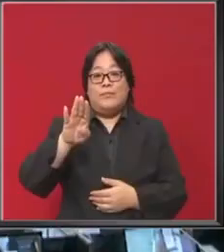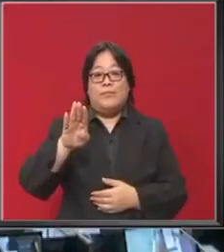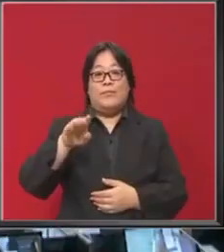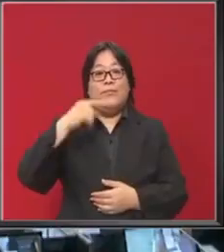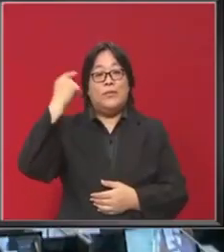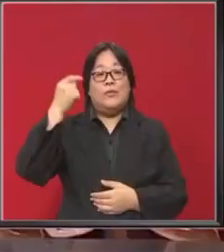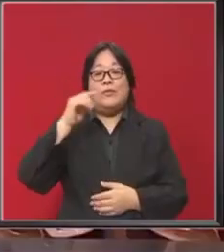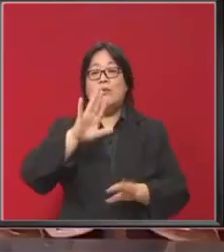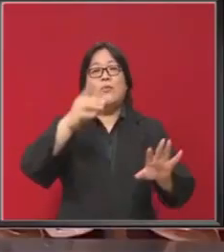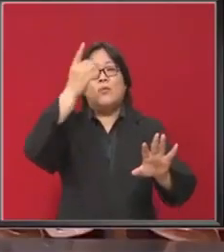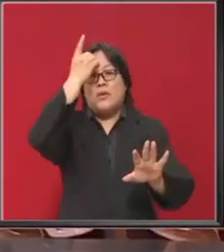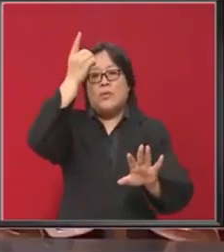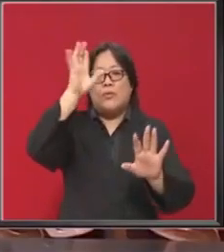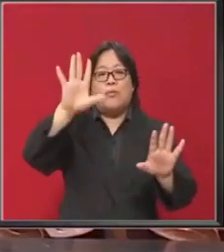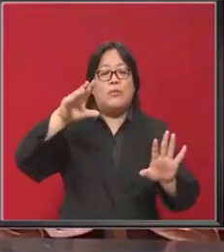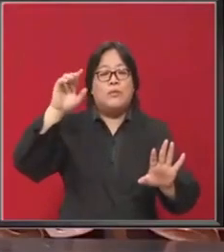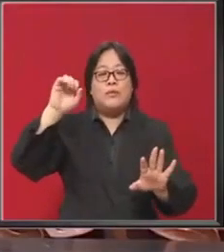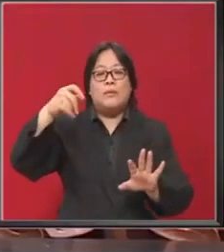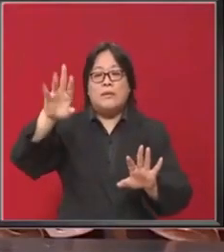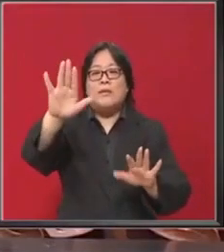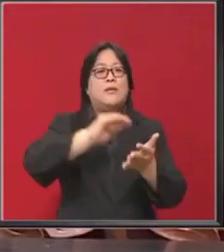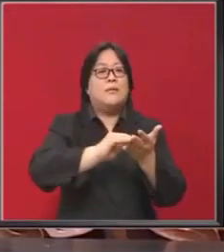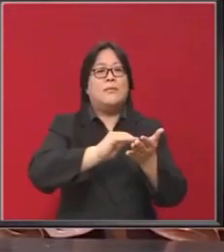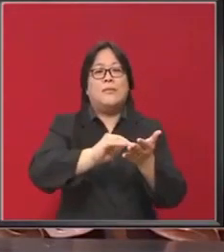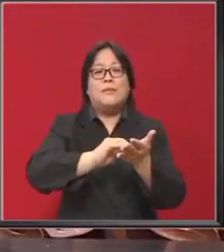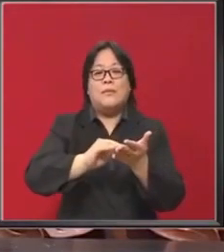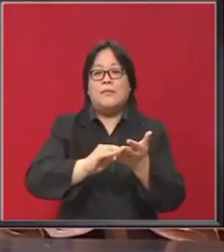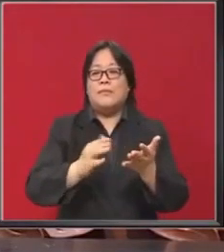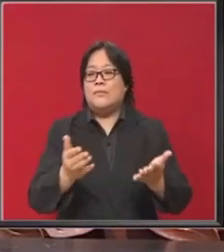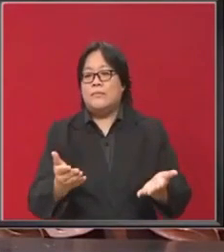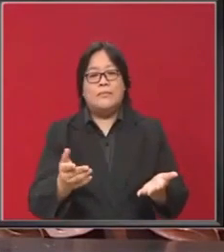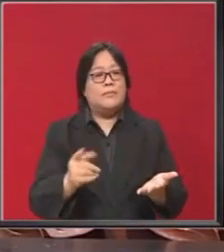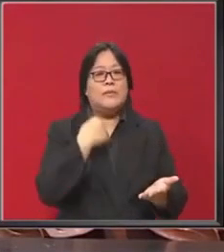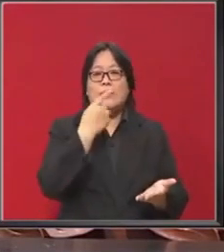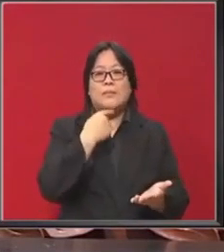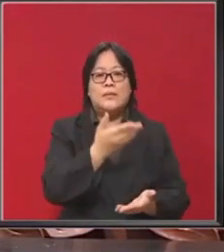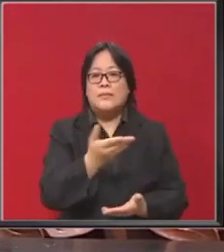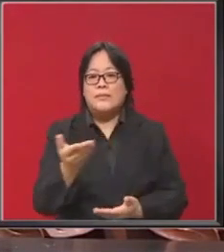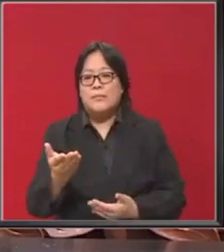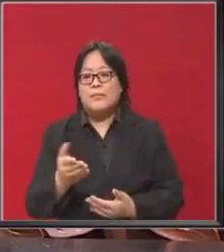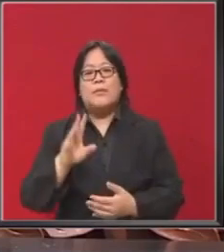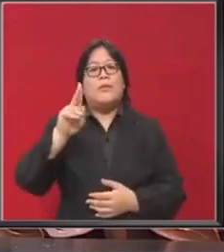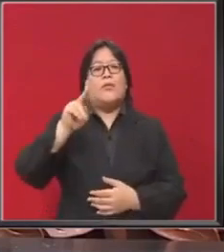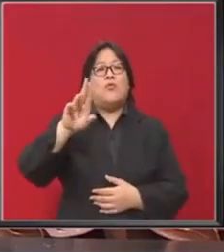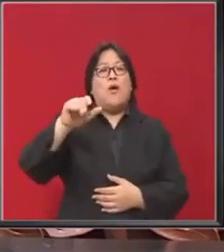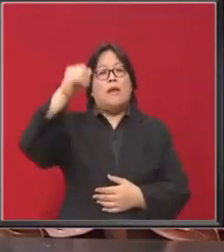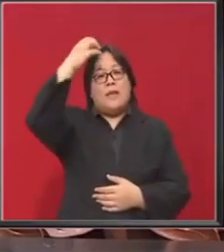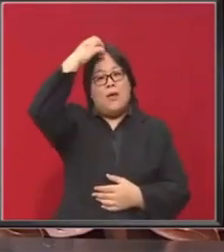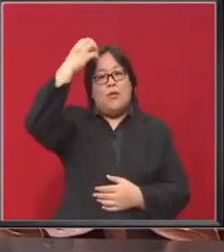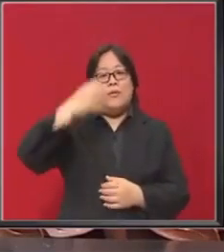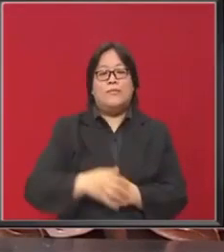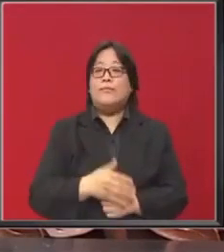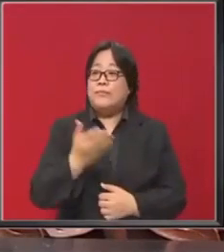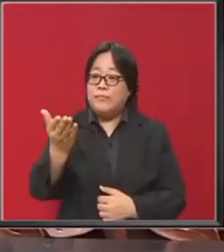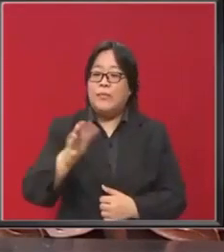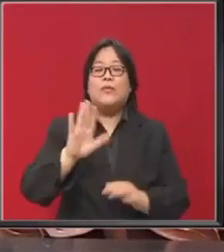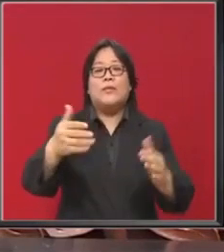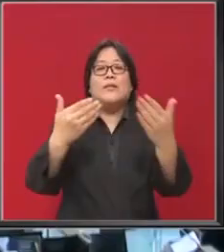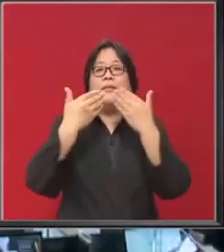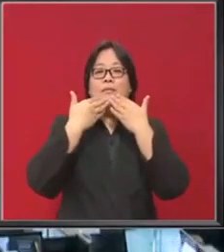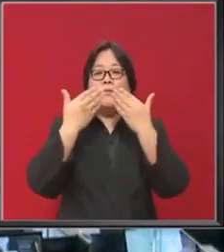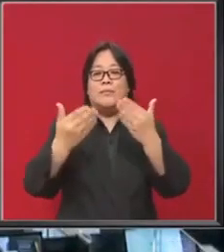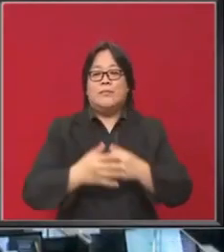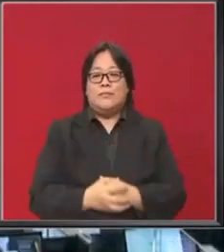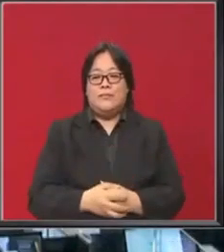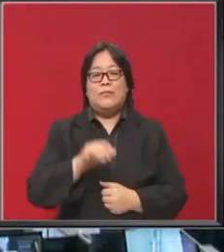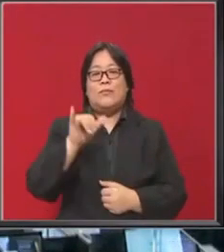rumah Johan untuk ketika maaf kalau boleh boleh kasih